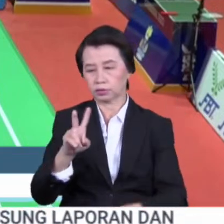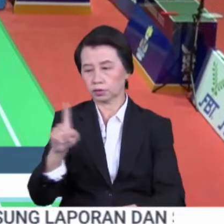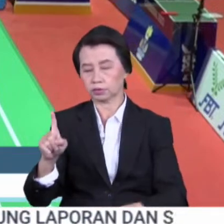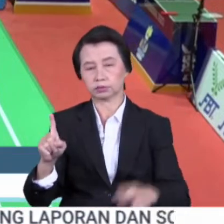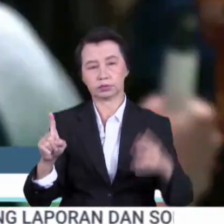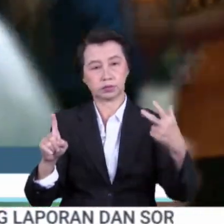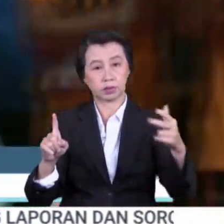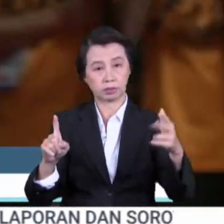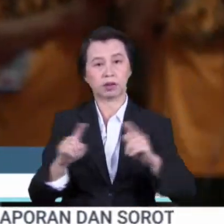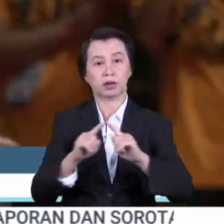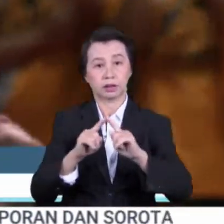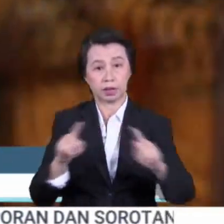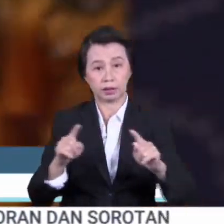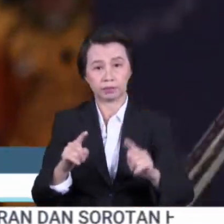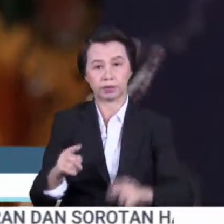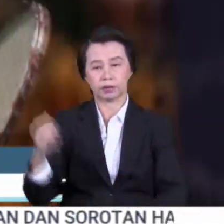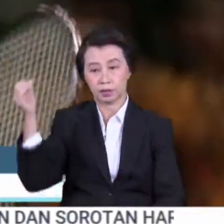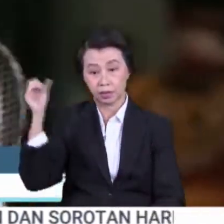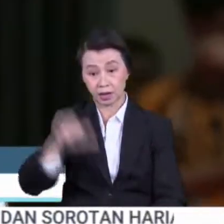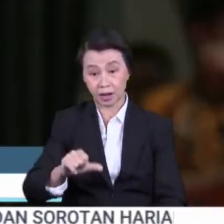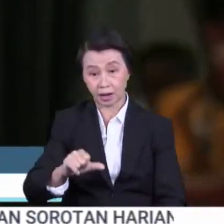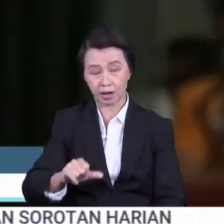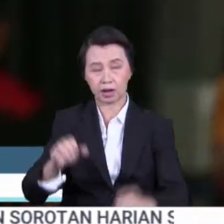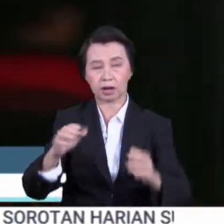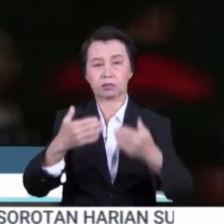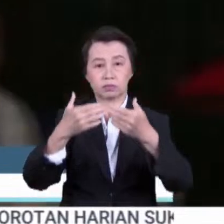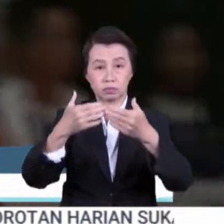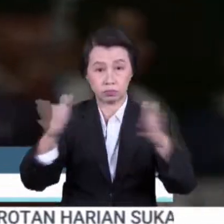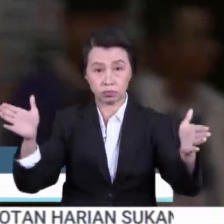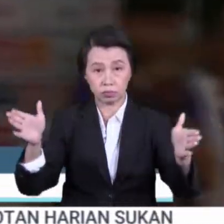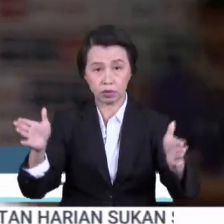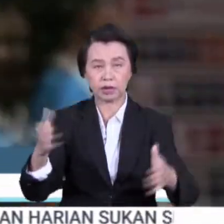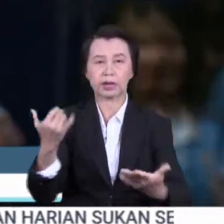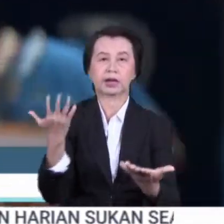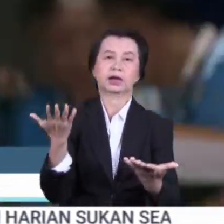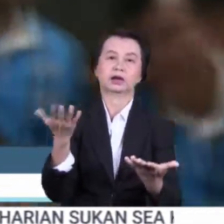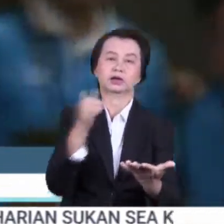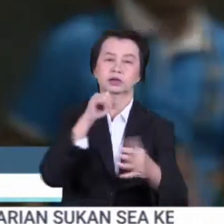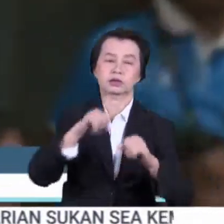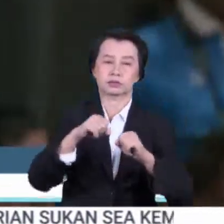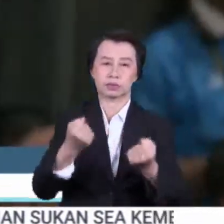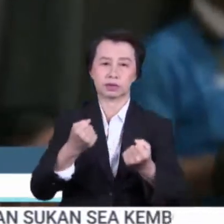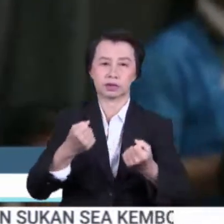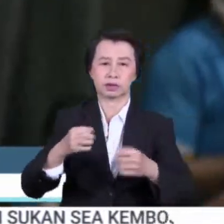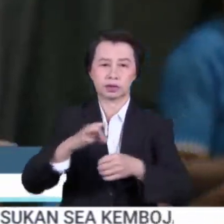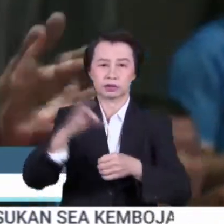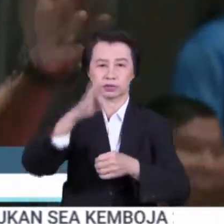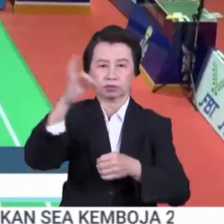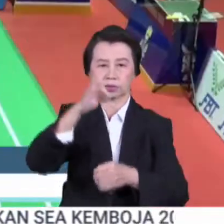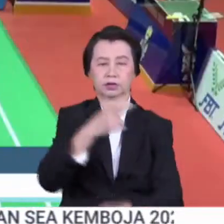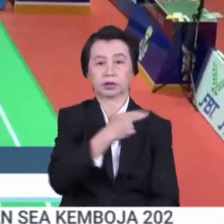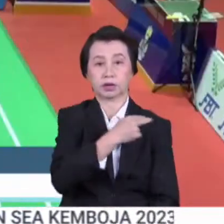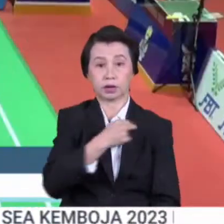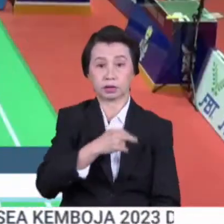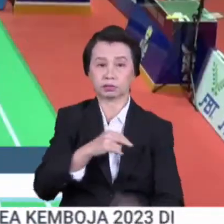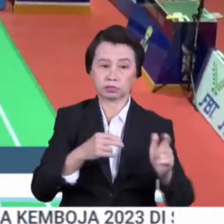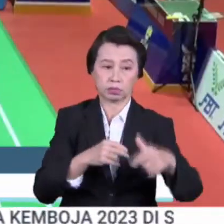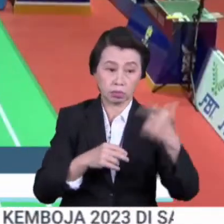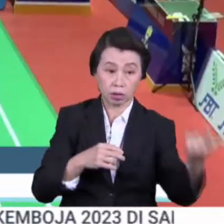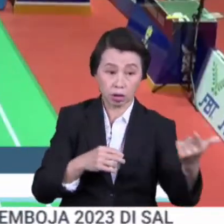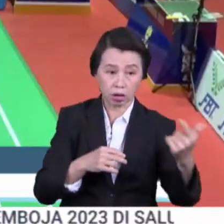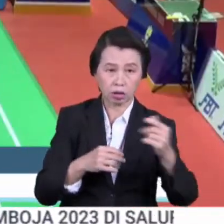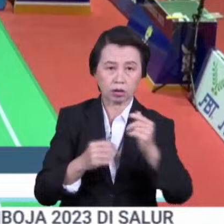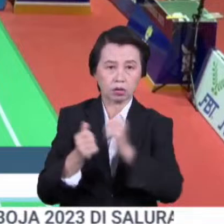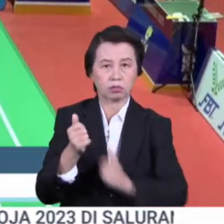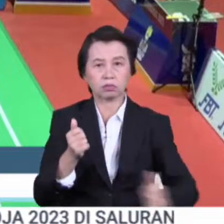21-16, 21-13. Bagaimanapun, kekalahan pada perlawanan pembukaan tidak mematahkan semangat pemain Indonesia yang lain untuk